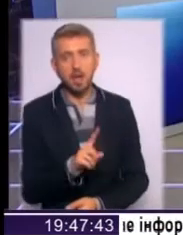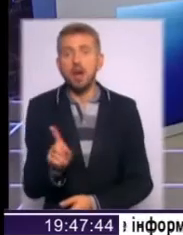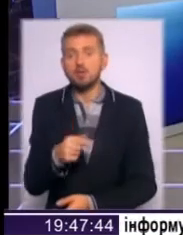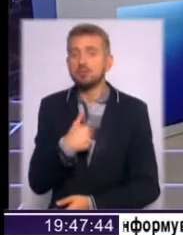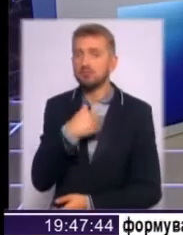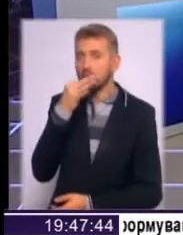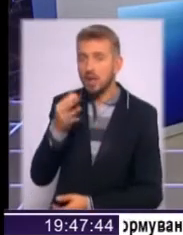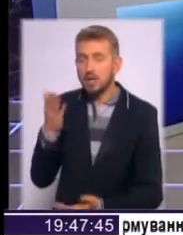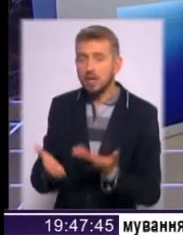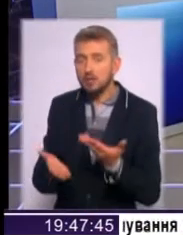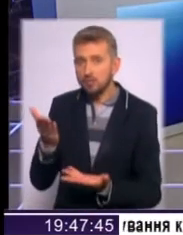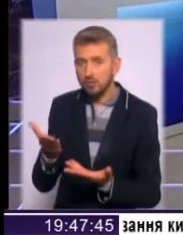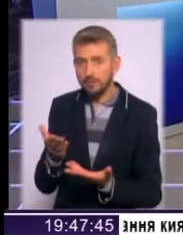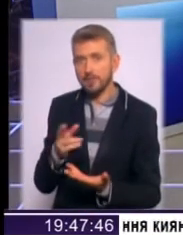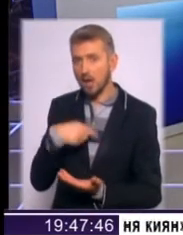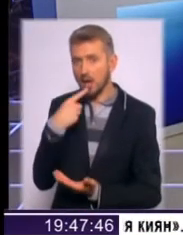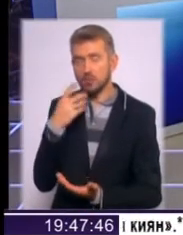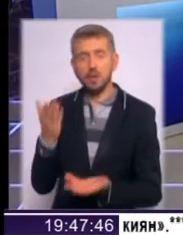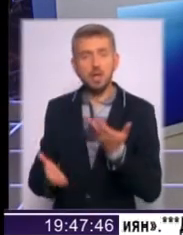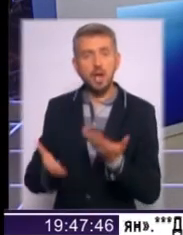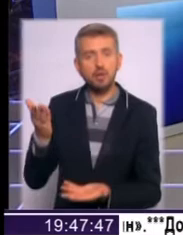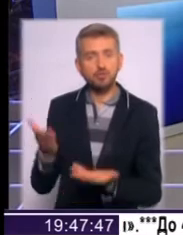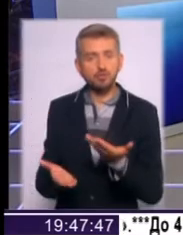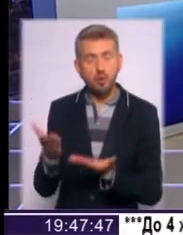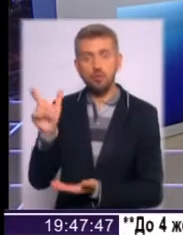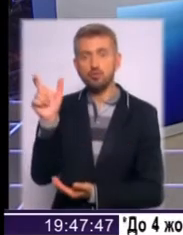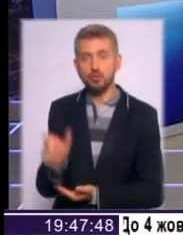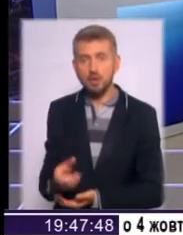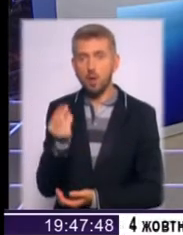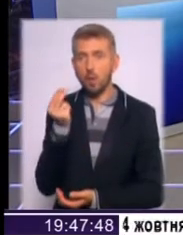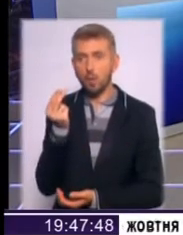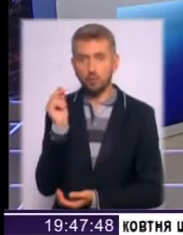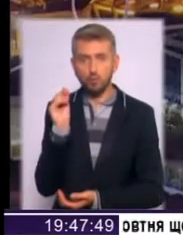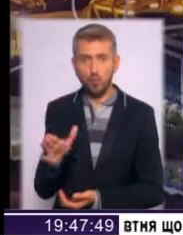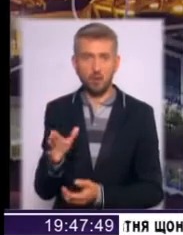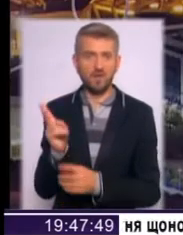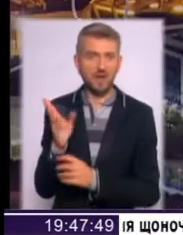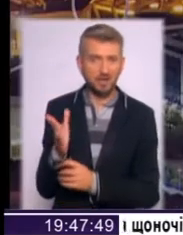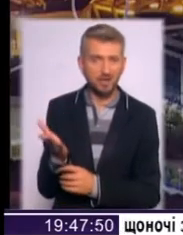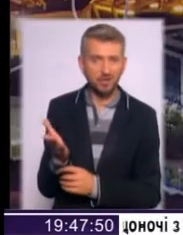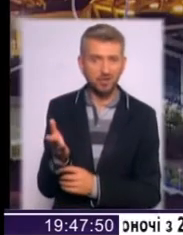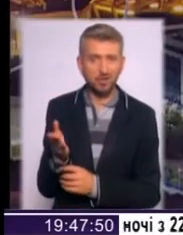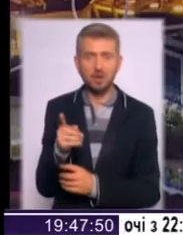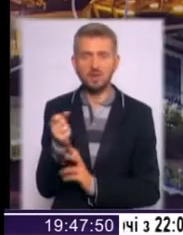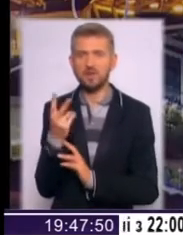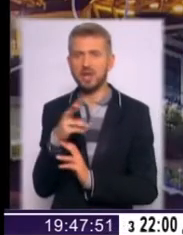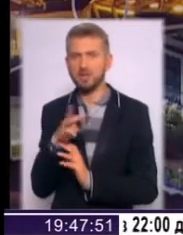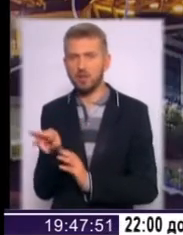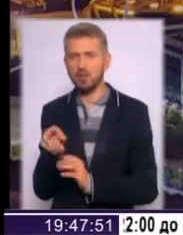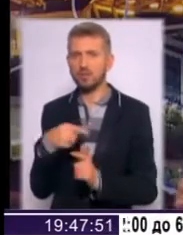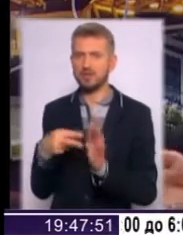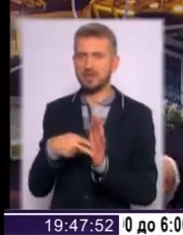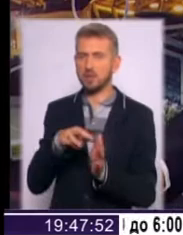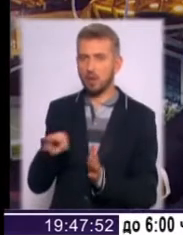давайте, якщо вже, знаєте, як кажуть, якщо людина купує собі квартиру, да, там за 12 мільйонів чи там за 7,